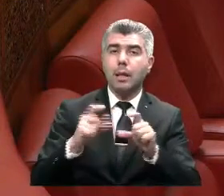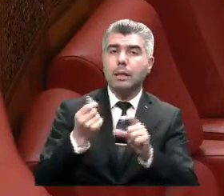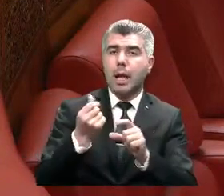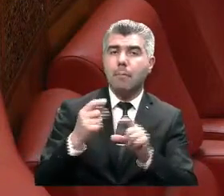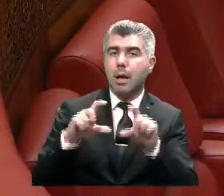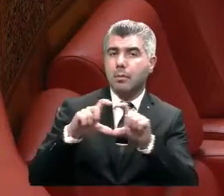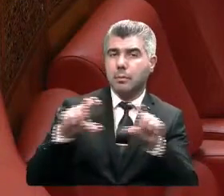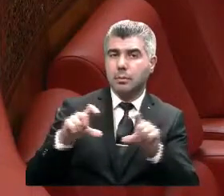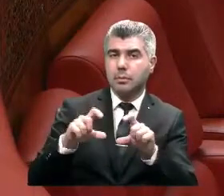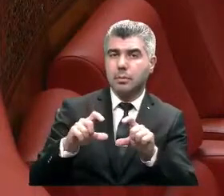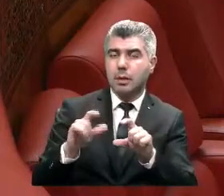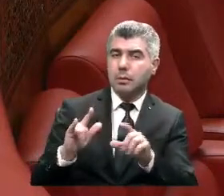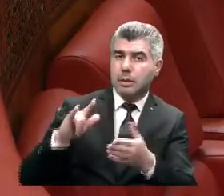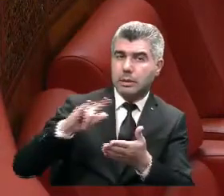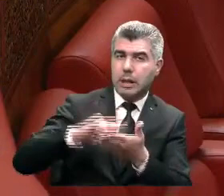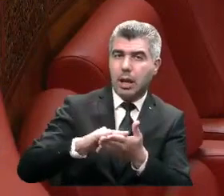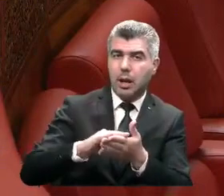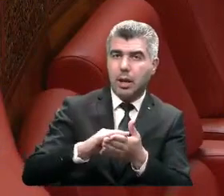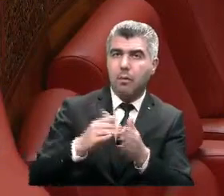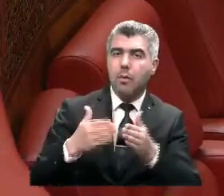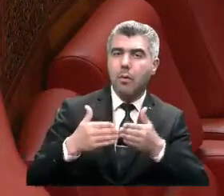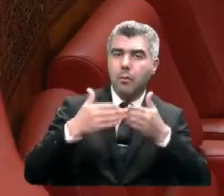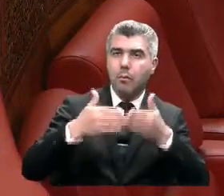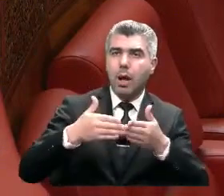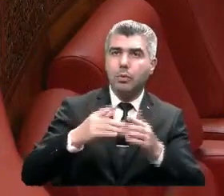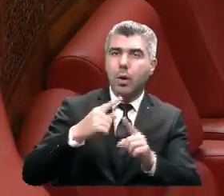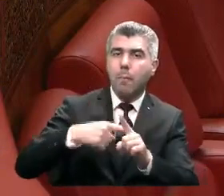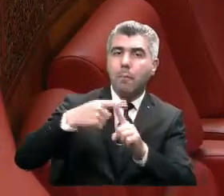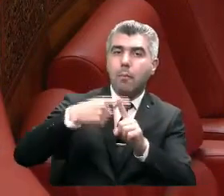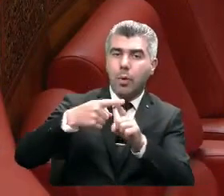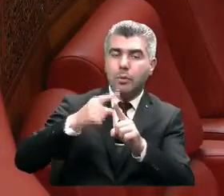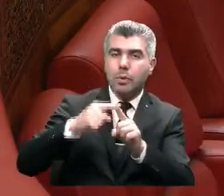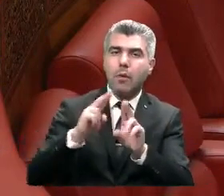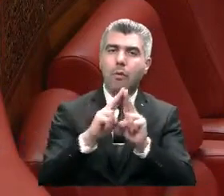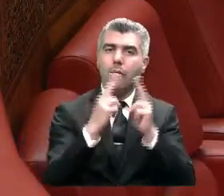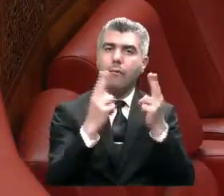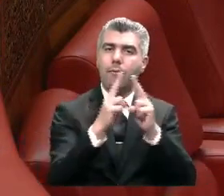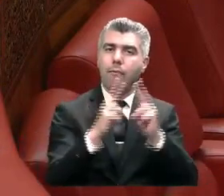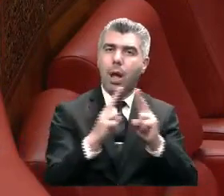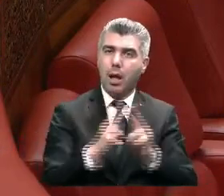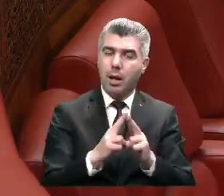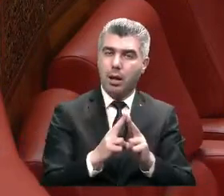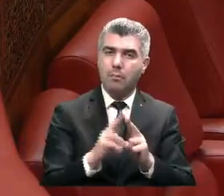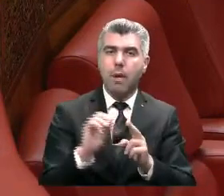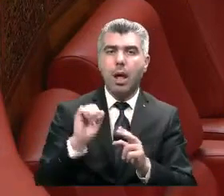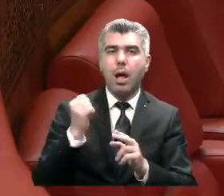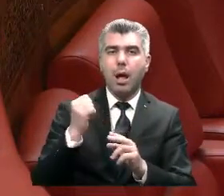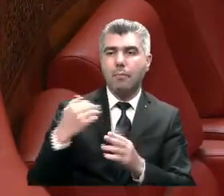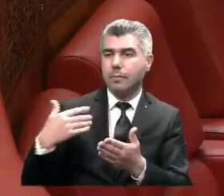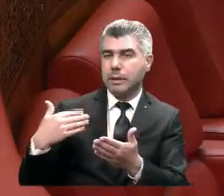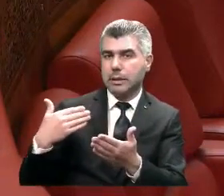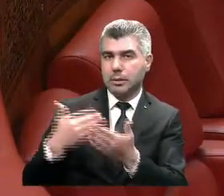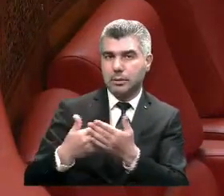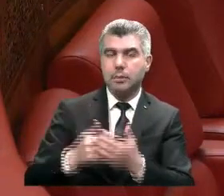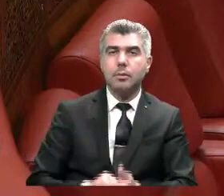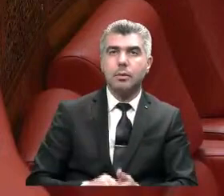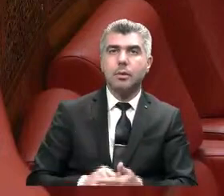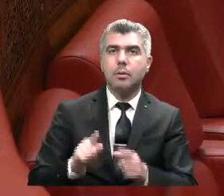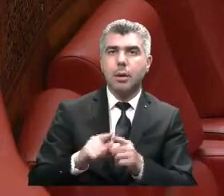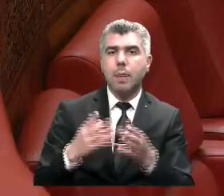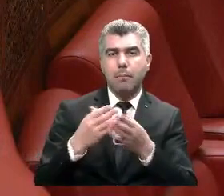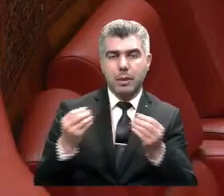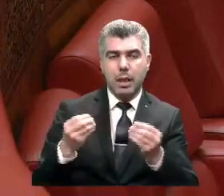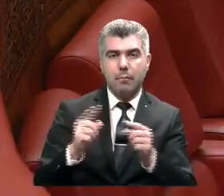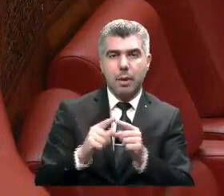الجوي والبحري عرفت حقيقه ارتفاع على المستوى العالمي خلال السنوات الاخيره نظرا لعده عوامد